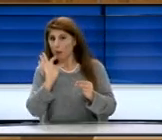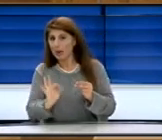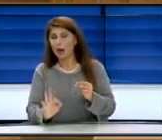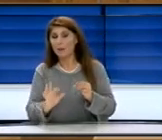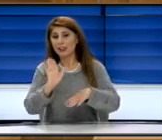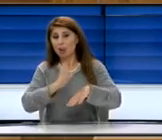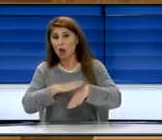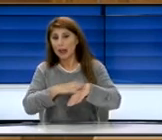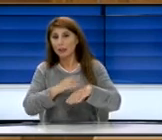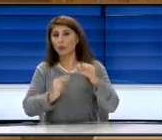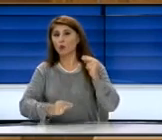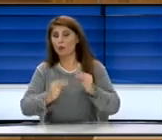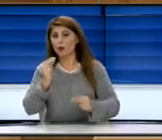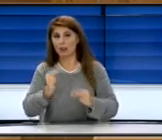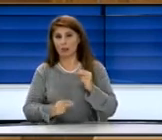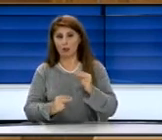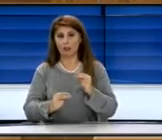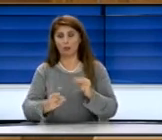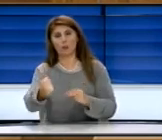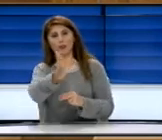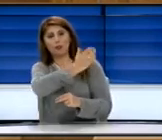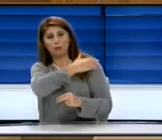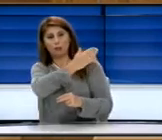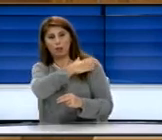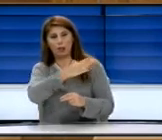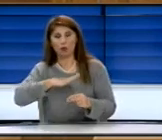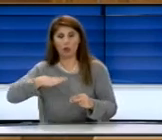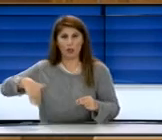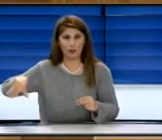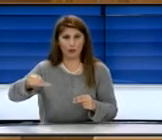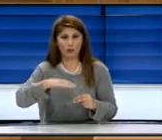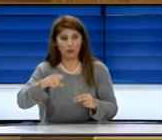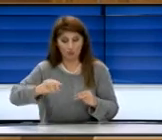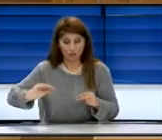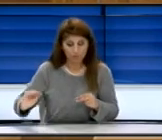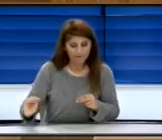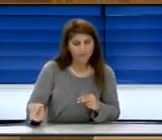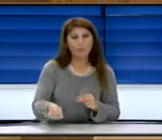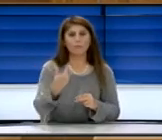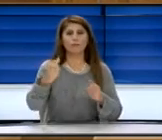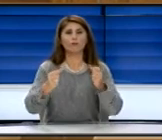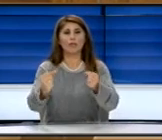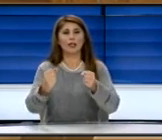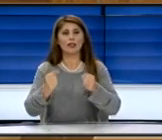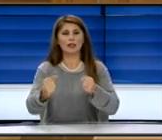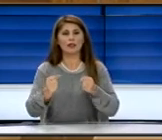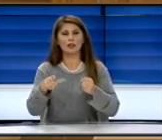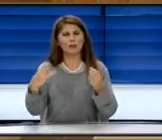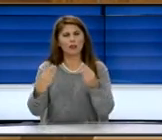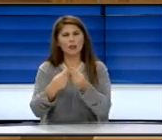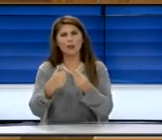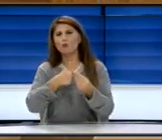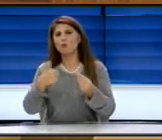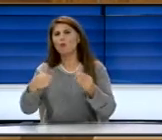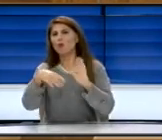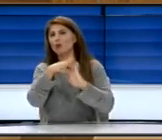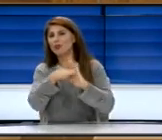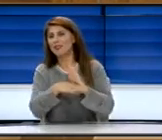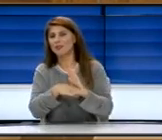πραγματικό αίτιο των δεινών που πέφτουν στις πλάτες του λαού, σαν γενεσιουργό αιτία της κρίσης δηλαδή, είναι βολική μόνο στο